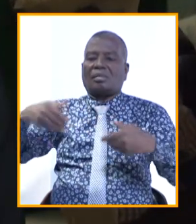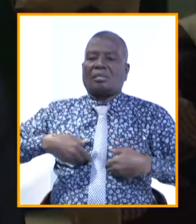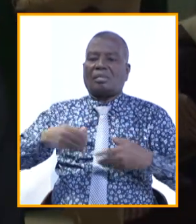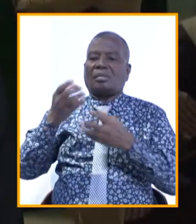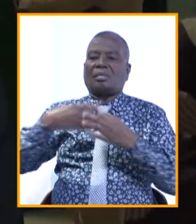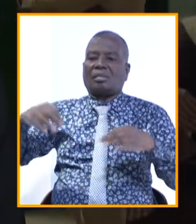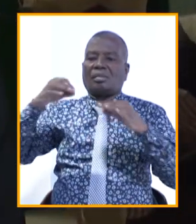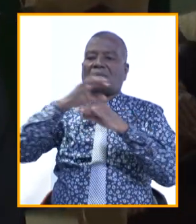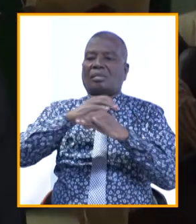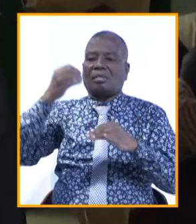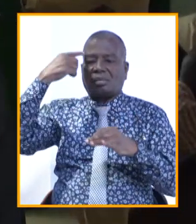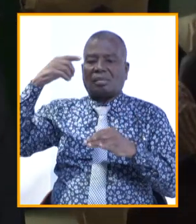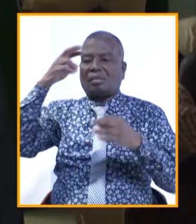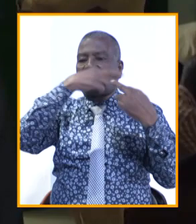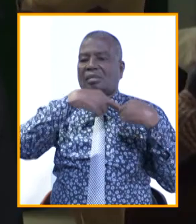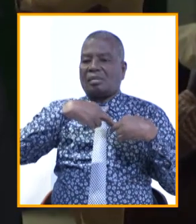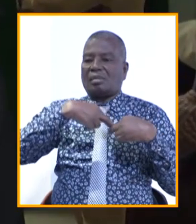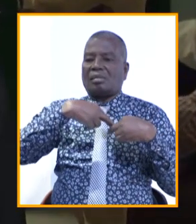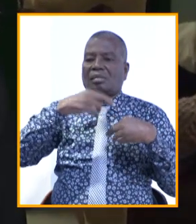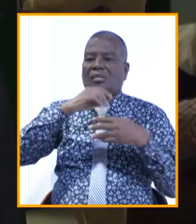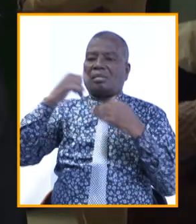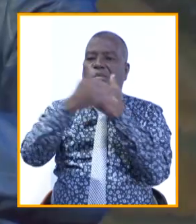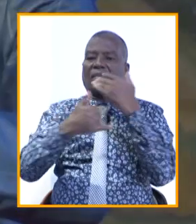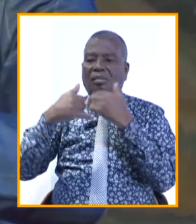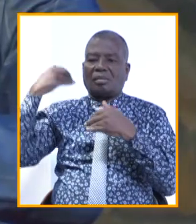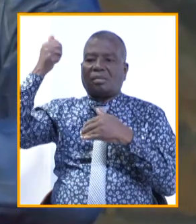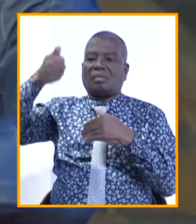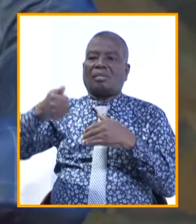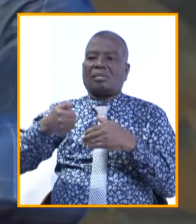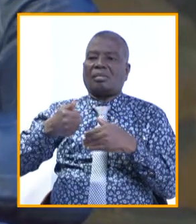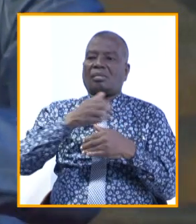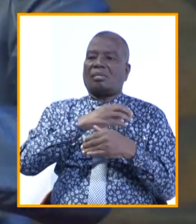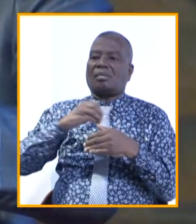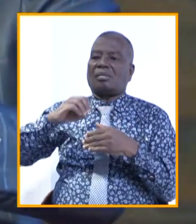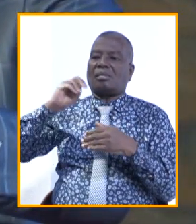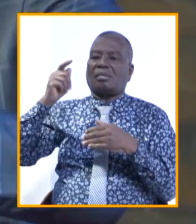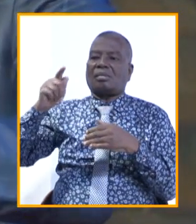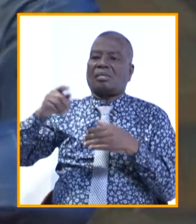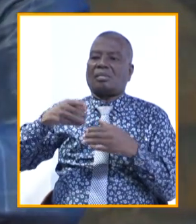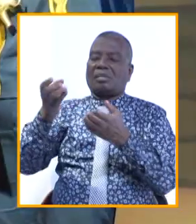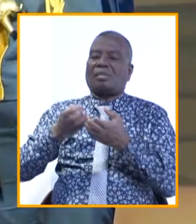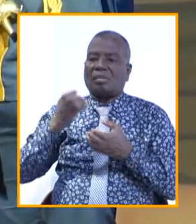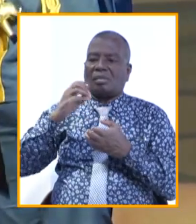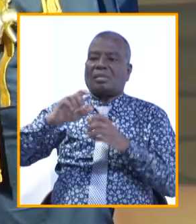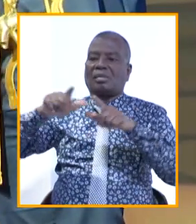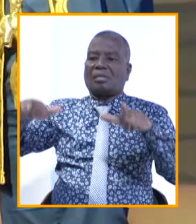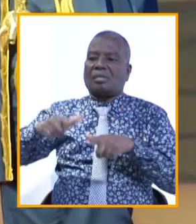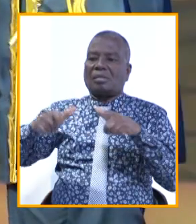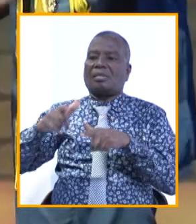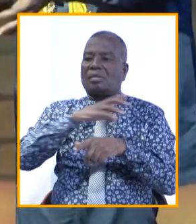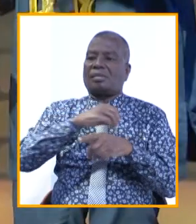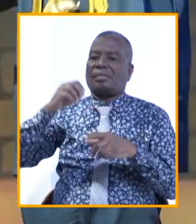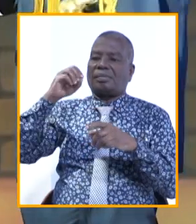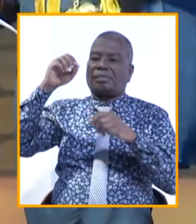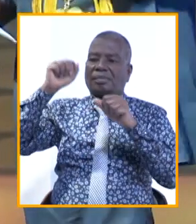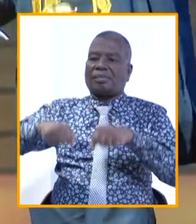valeurs qui puissent l'amener à être responsable de ce pays d'avenir. L'émission Il était une fois suivait aussi une tribune révélatrice des